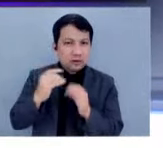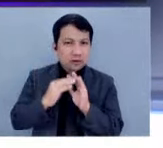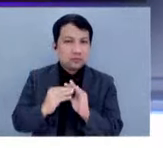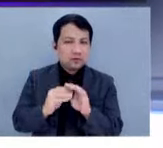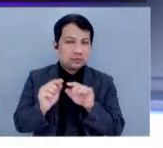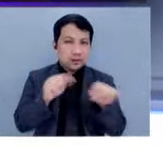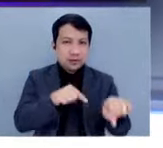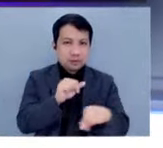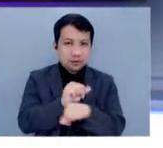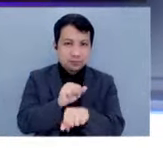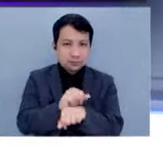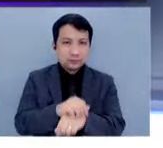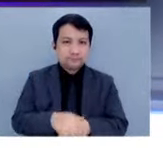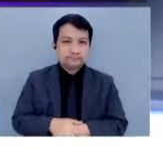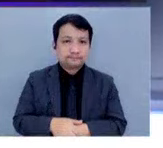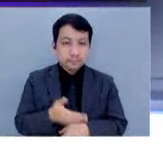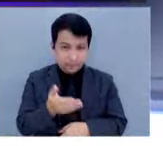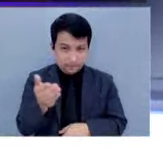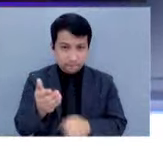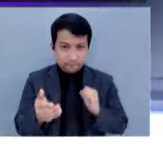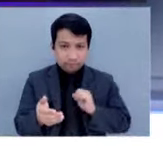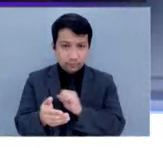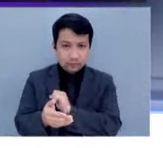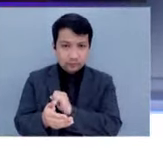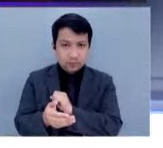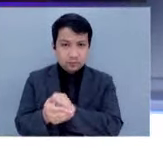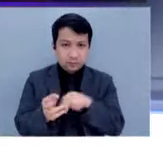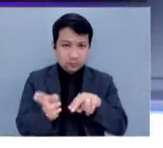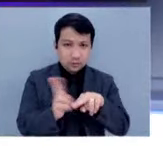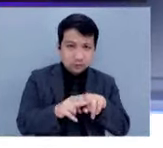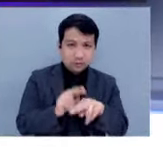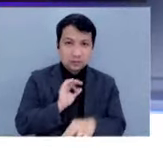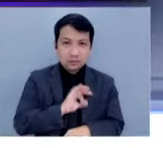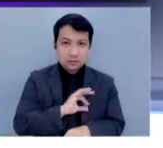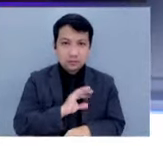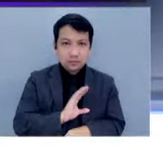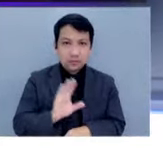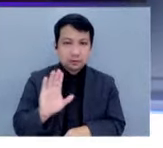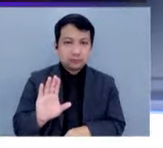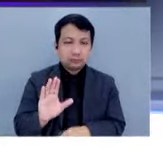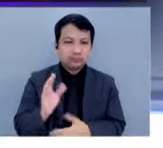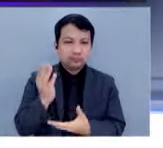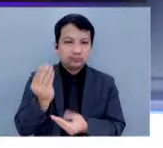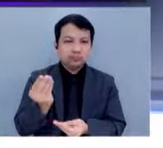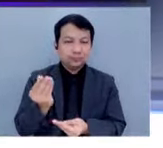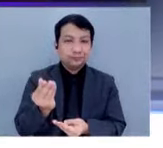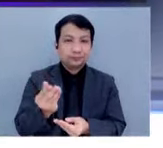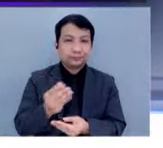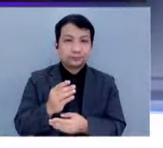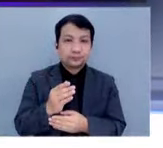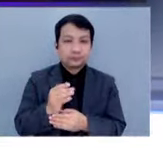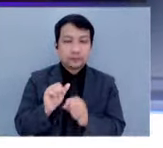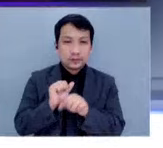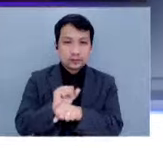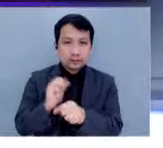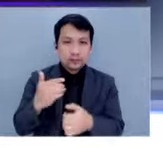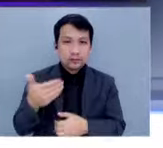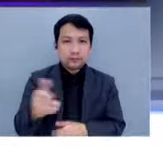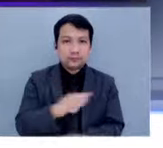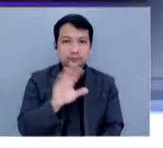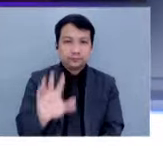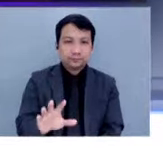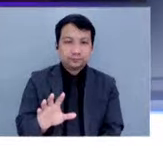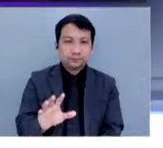trabaho. Mungkahi ng isang senador, baka naman pwedeng dagdagan ang incentives ng mga manggagawa. Nasa frontline ng balitang